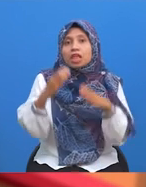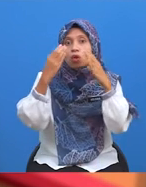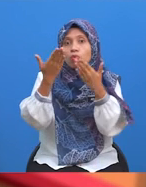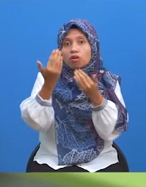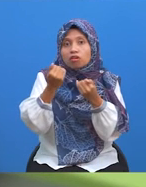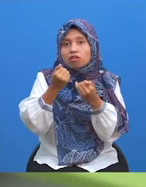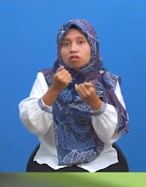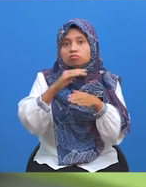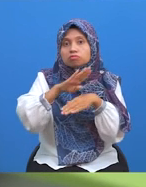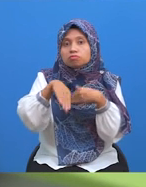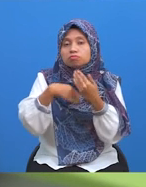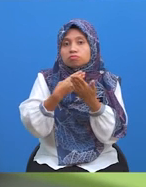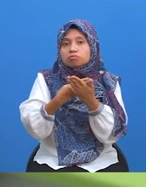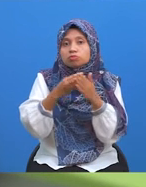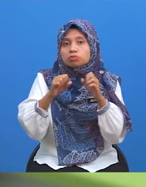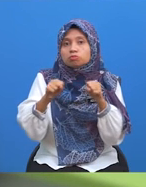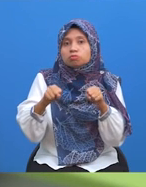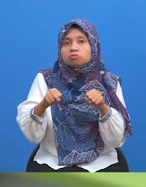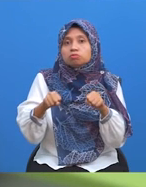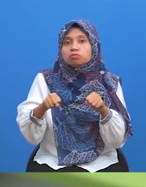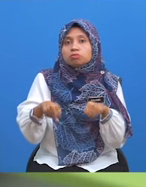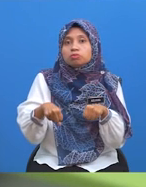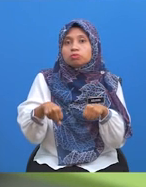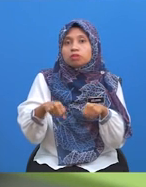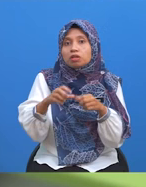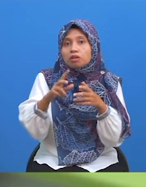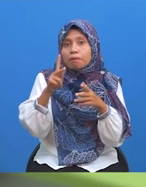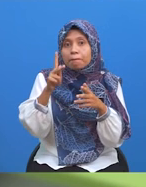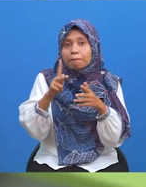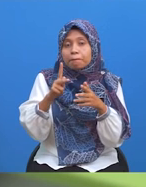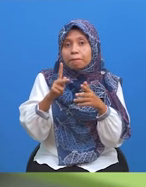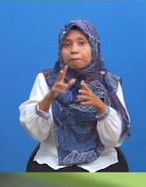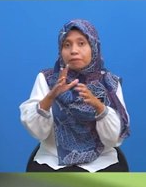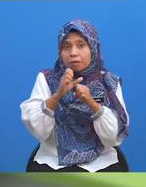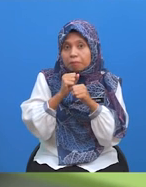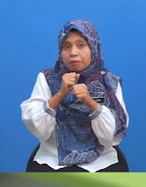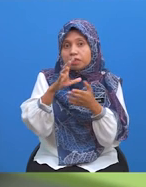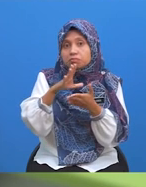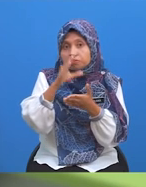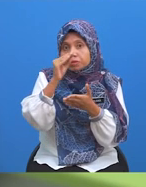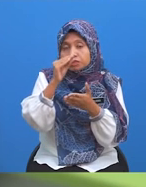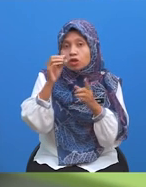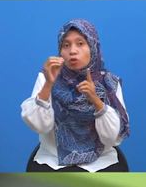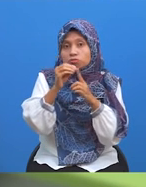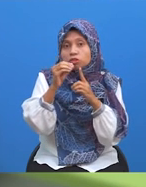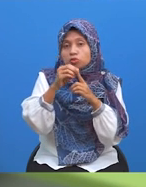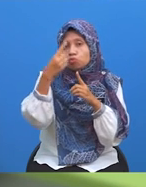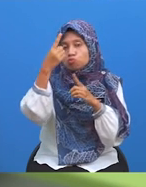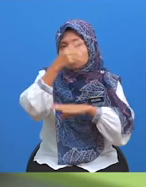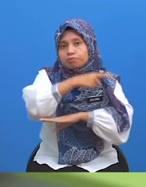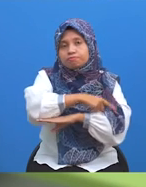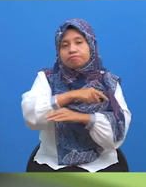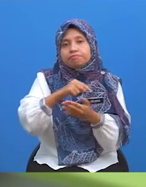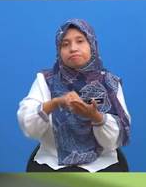murid. Cikgu harap agar murid-murid dapat menguasai objektif pembelajaran